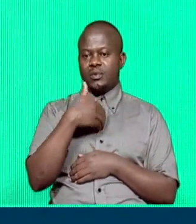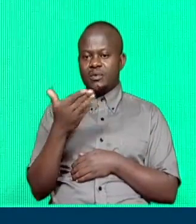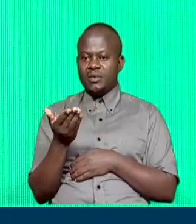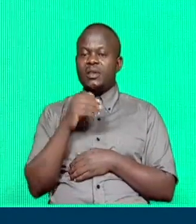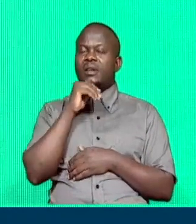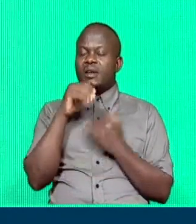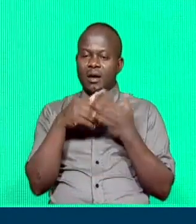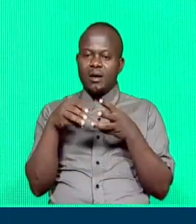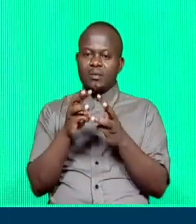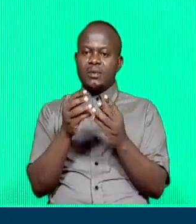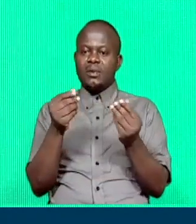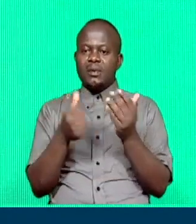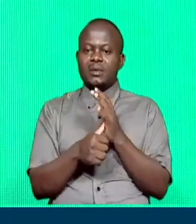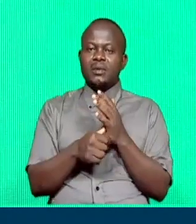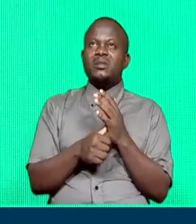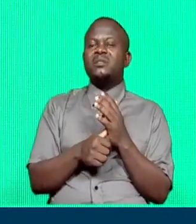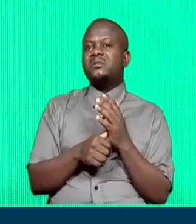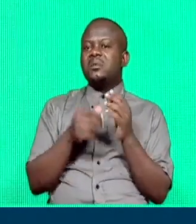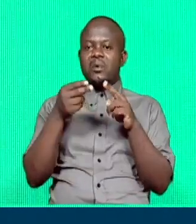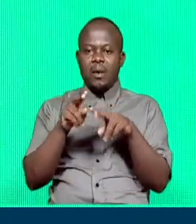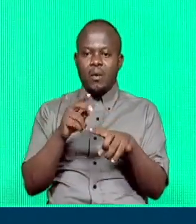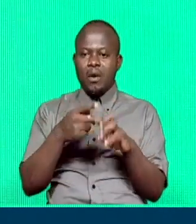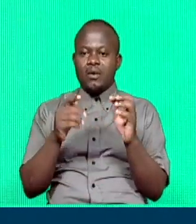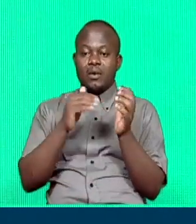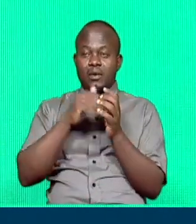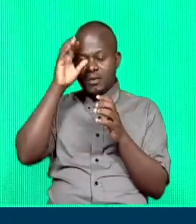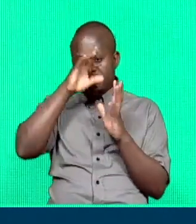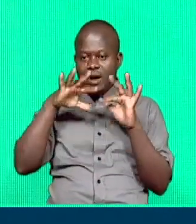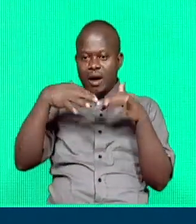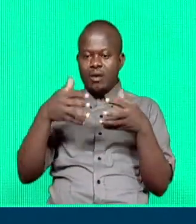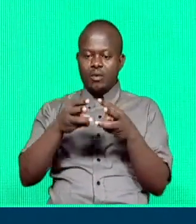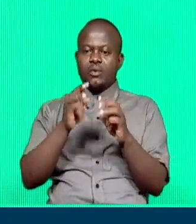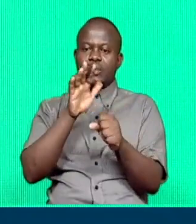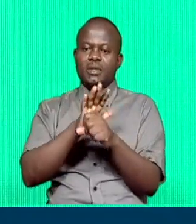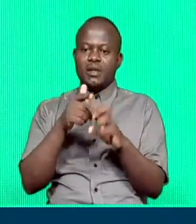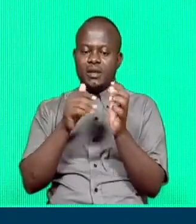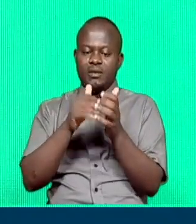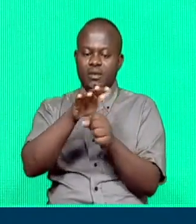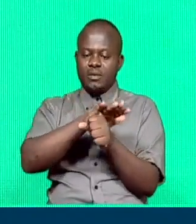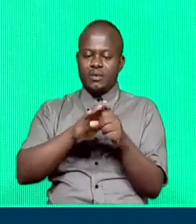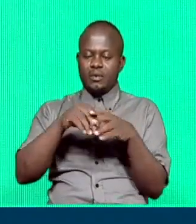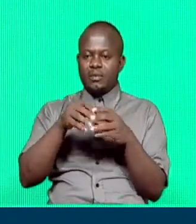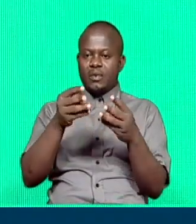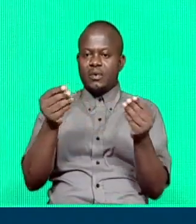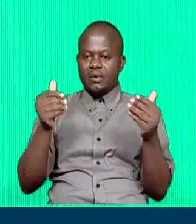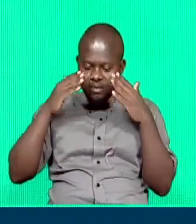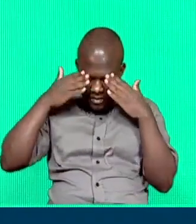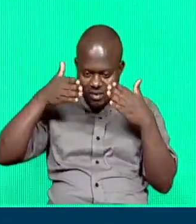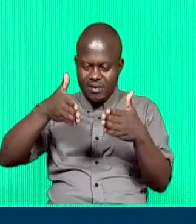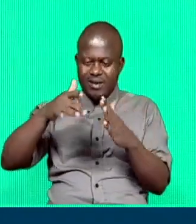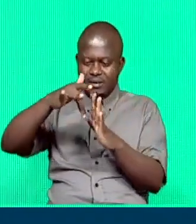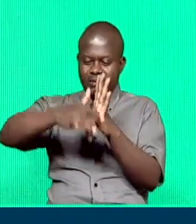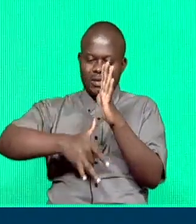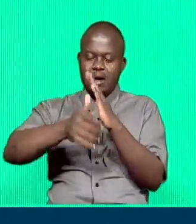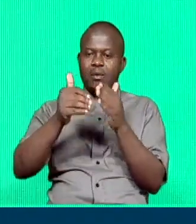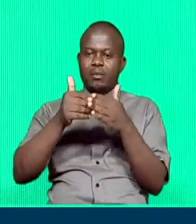muti w'ibitangaza w'ikibazo runaka ubaho, ahubwo gushaka inzira irimo uburyo bwinshi kandi bwuzuye mu kubikemura twibanda ku mizi yabyo mbere